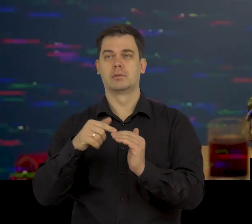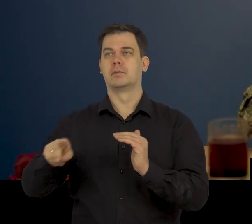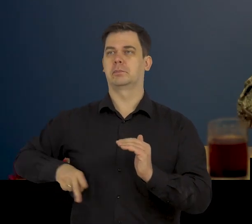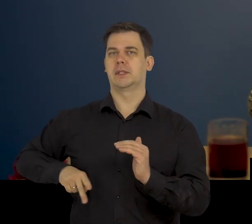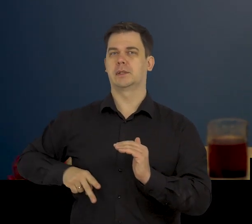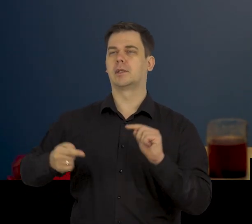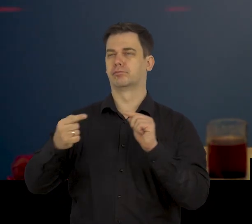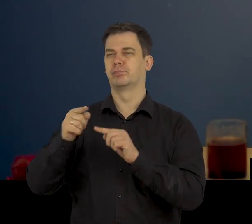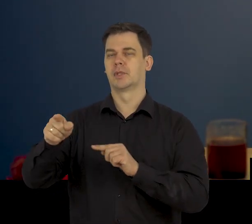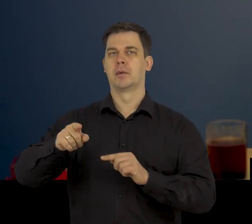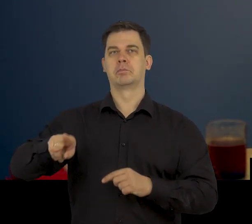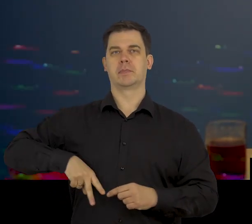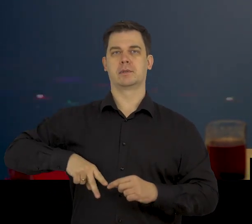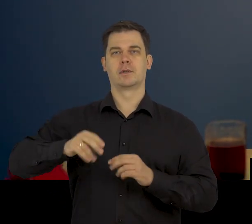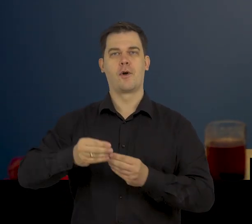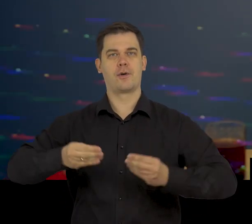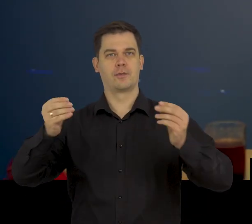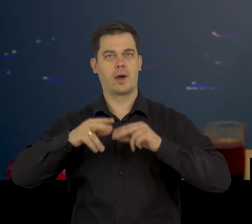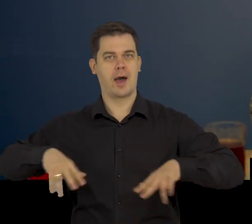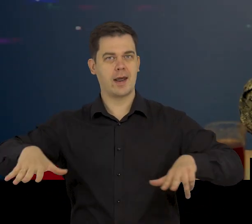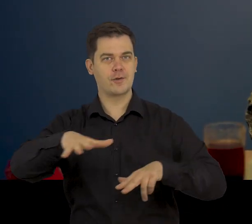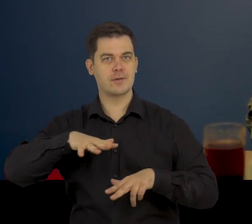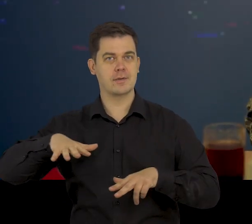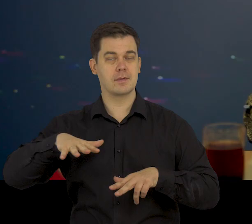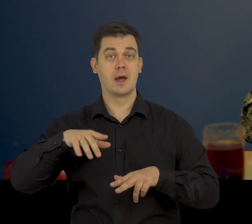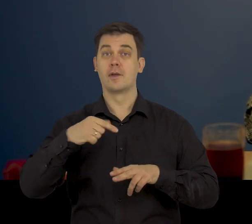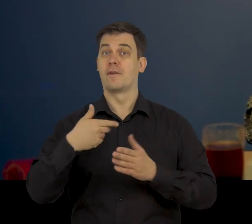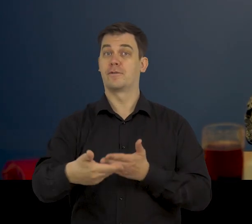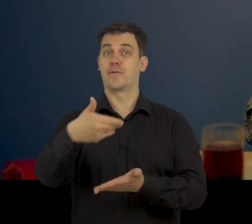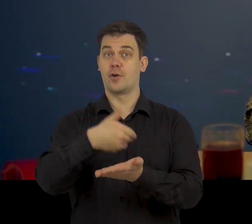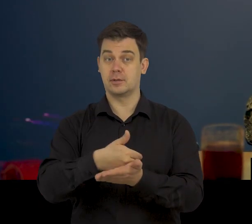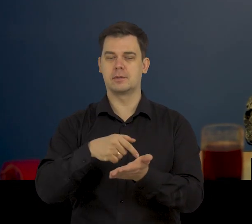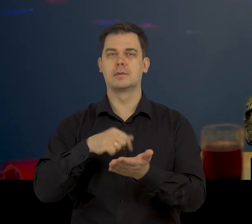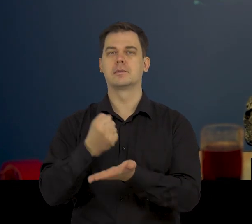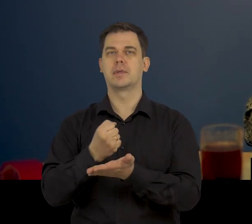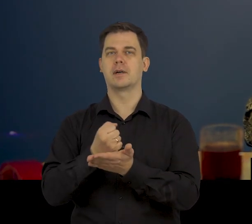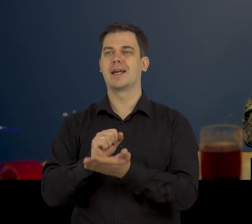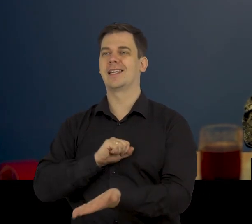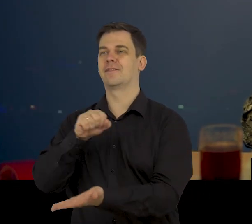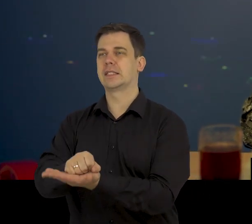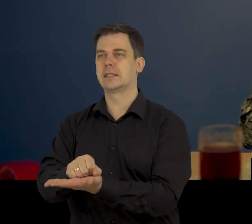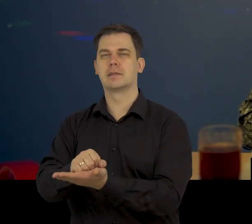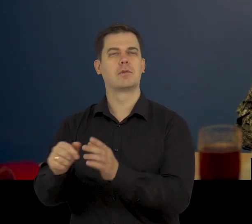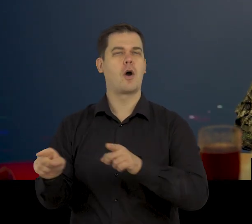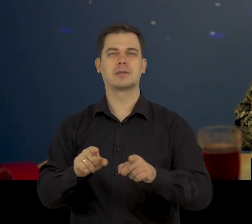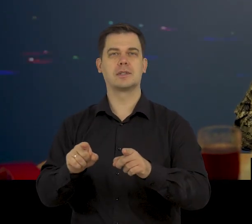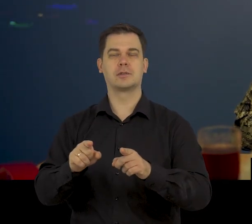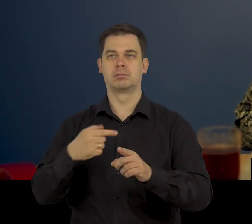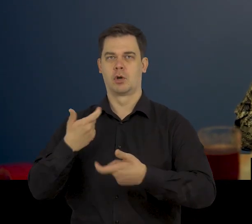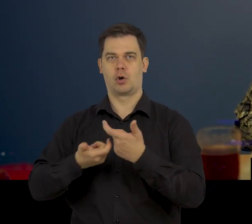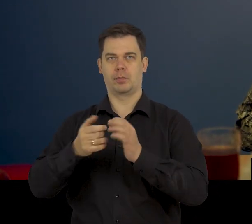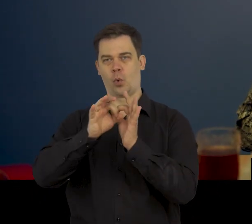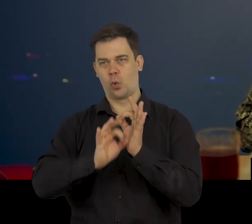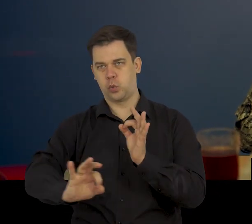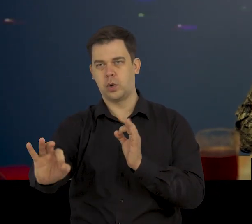minister właściwy do spraw rozwoju regionalnego na wniosek inwestora w odniesieniu do inwestycji polegających